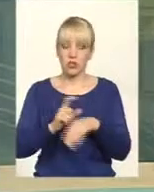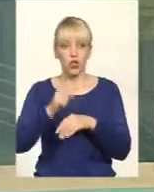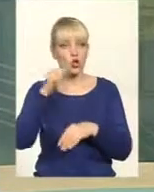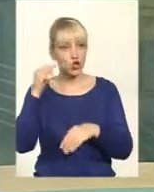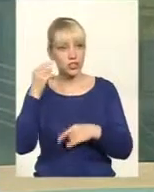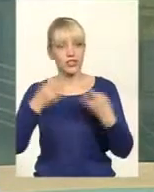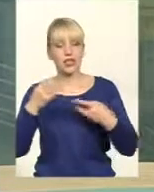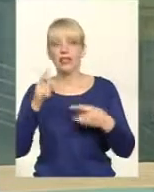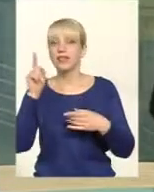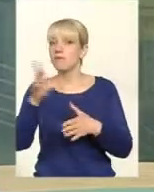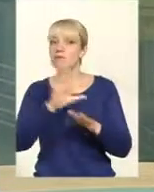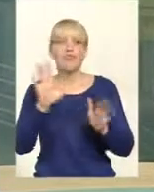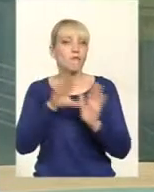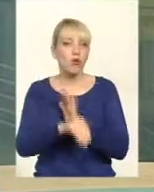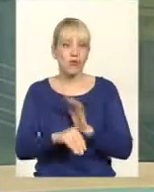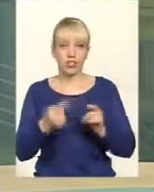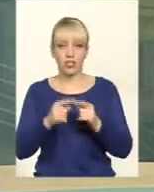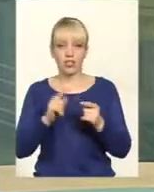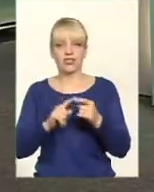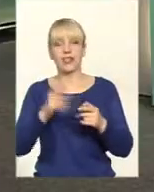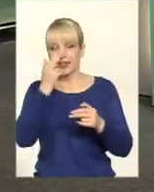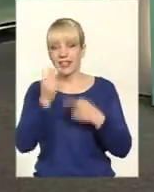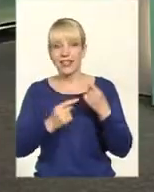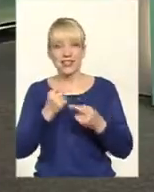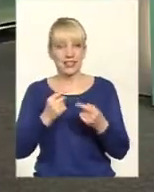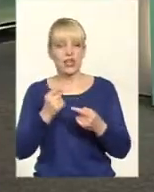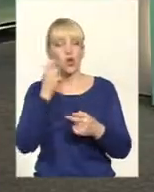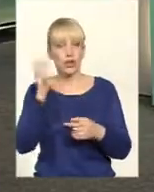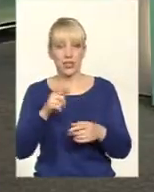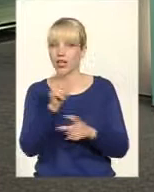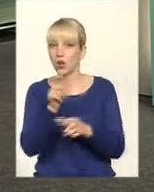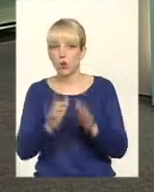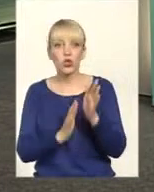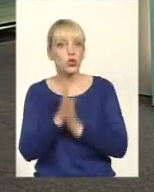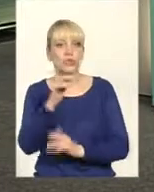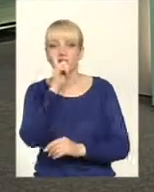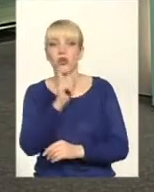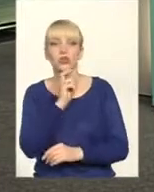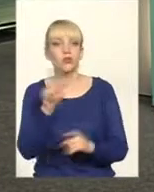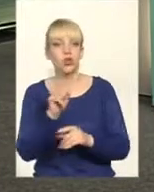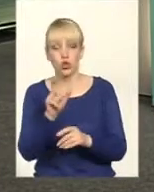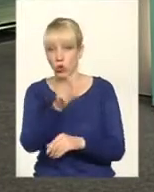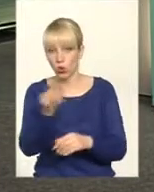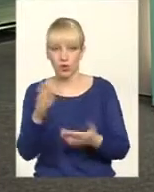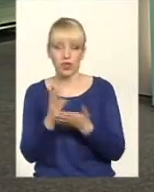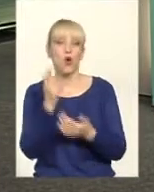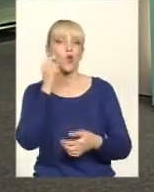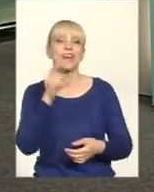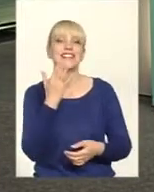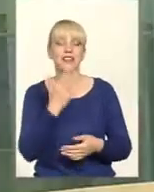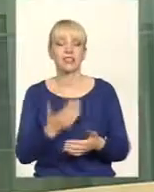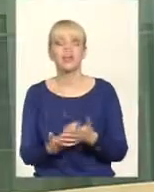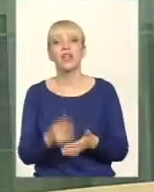російські телеканали. Там не впроваджувалась культура, традиція українська. Тобто люди росли, в принципі, не розуміючи, що вони українці. В цілому, ну, ви